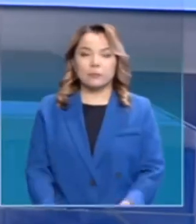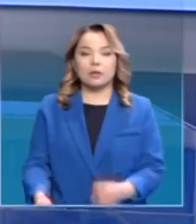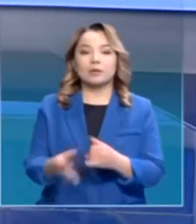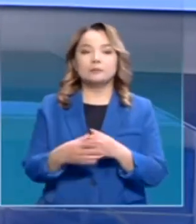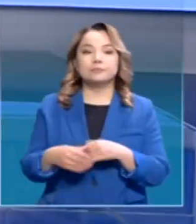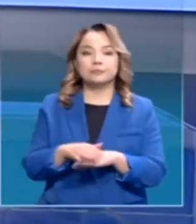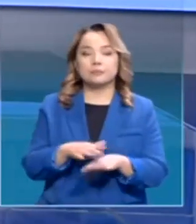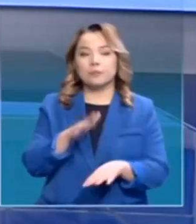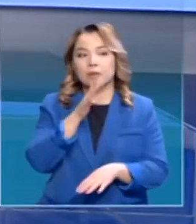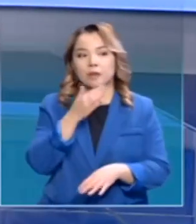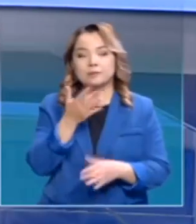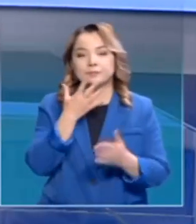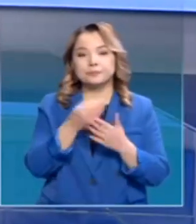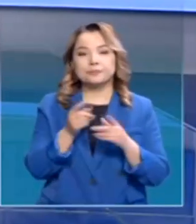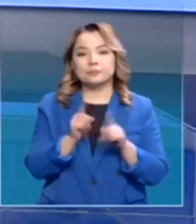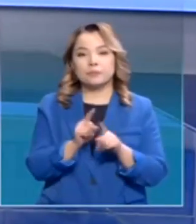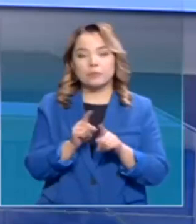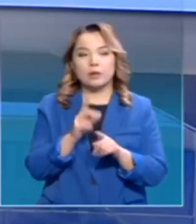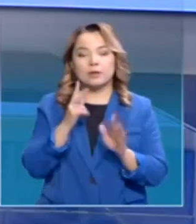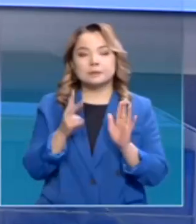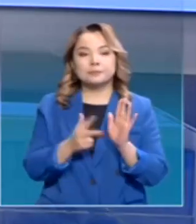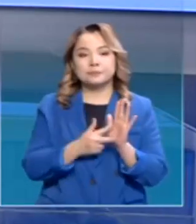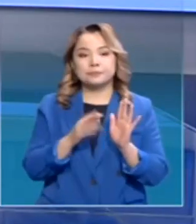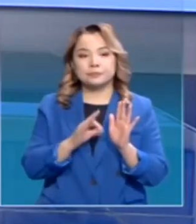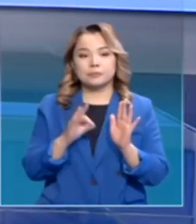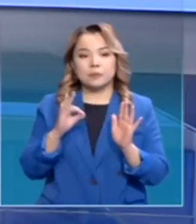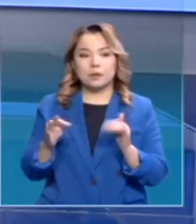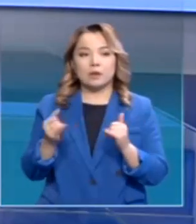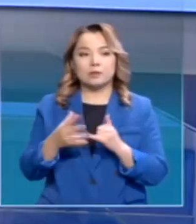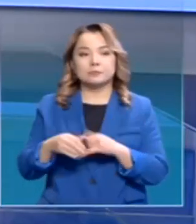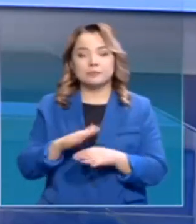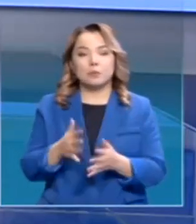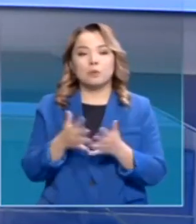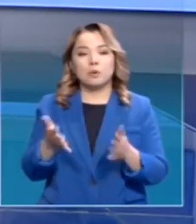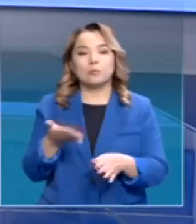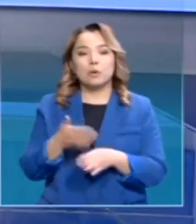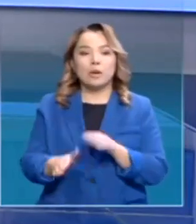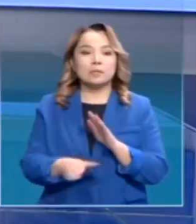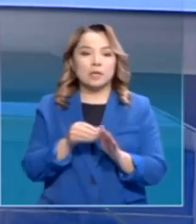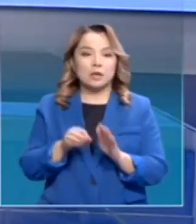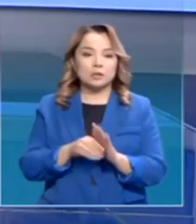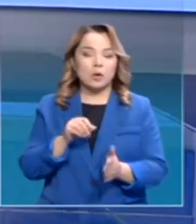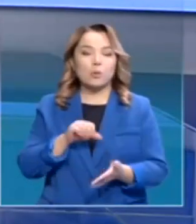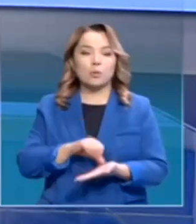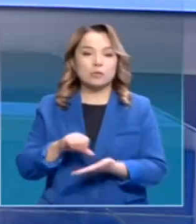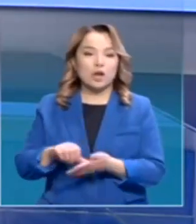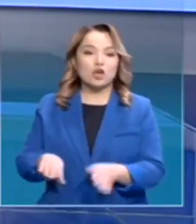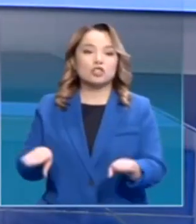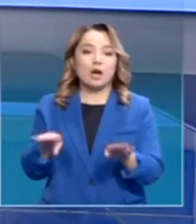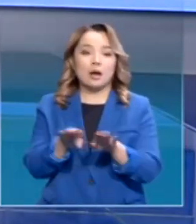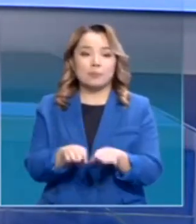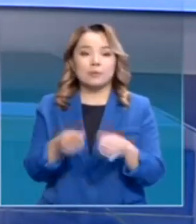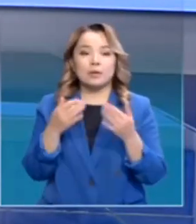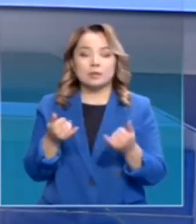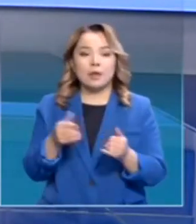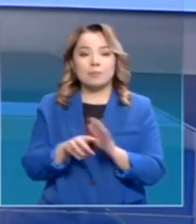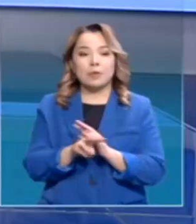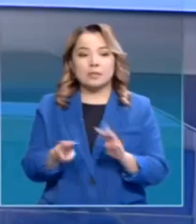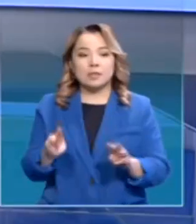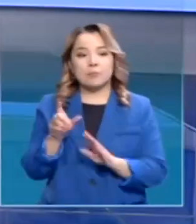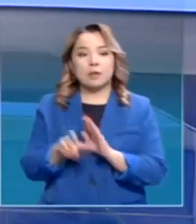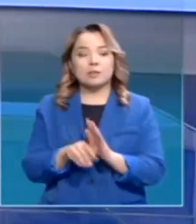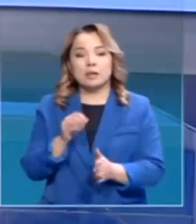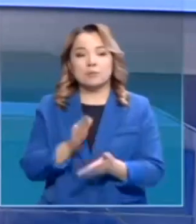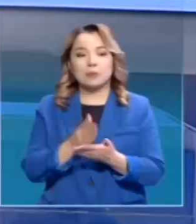Я сағатлы тура 8-ді соқты. Демек, ел аумағының басым бөлігінде сайлау учаскелері жабылып жатыр деген сөз. Мәжіліс пен